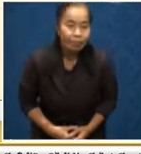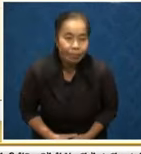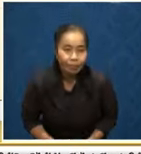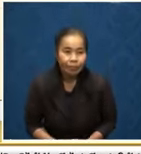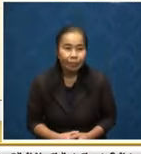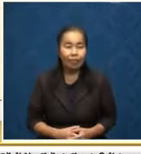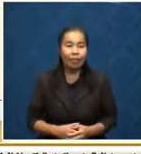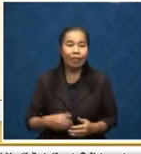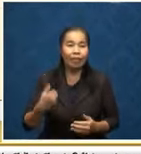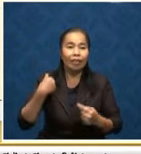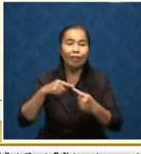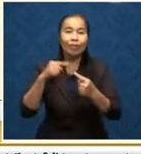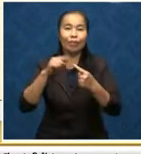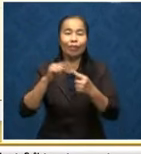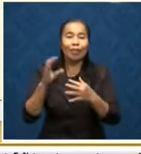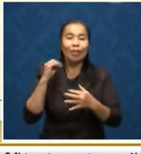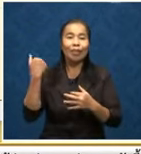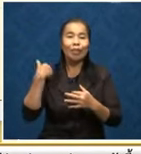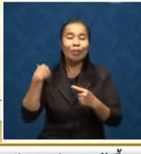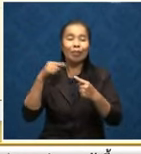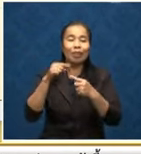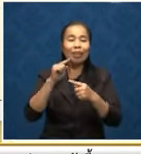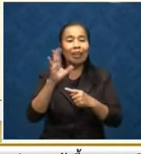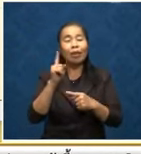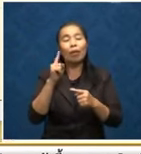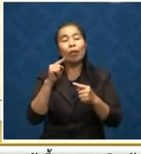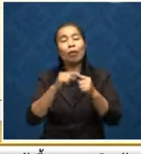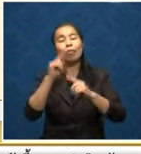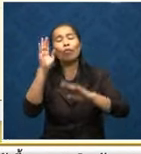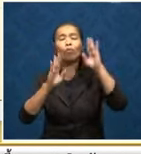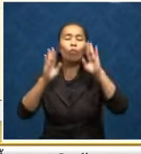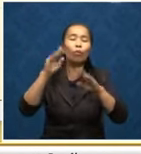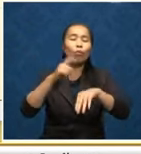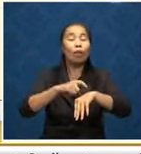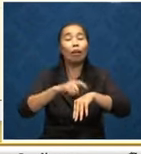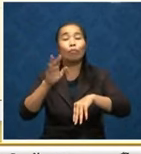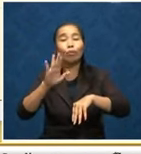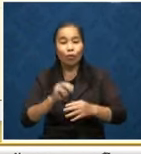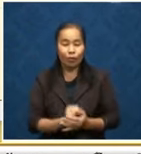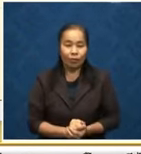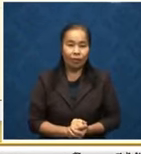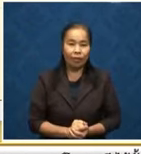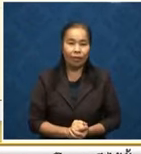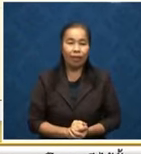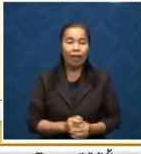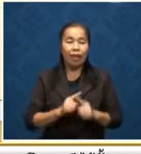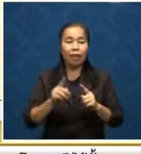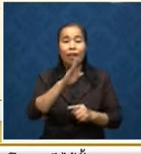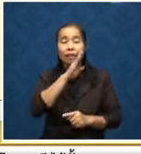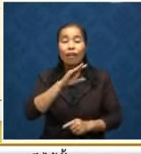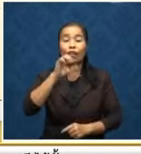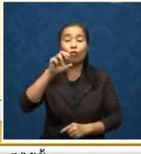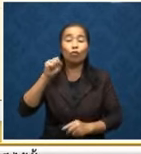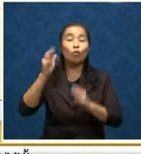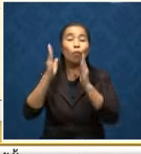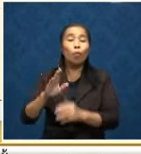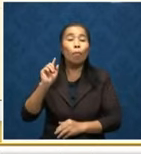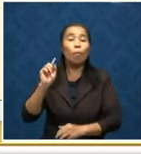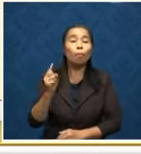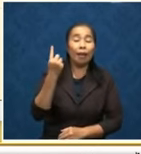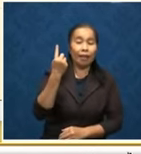รุปที่จะไม่ต้องโหวตกันนะครับแต่ท่านส.ส.ใหม่ท่านห